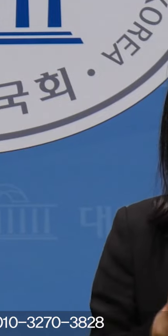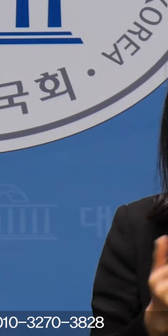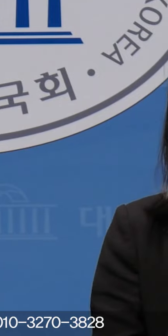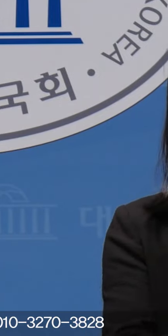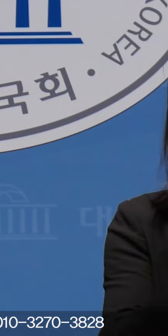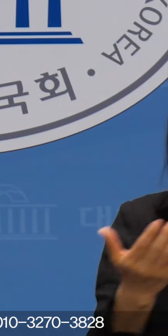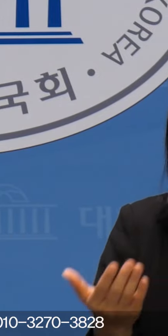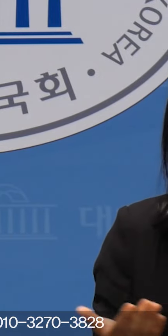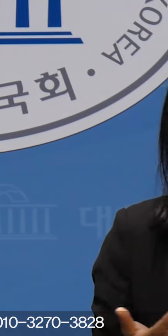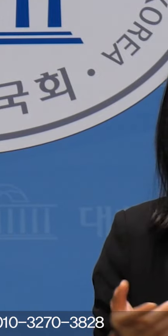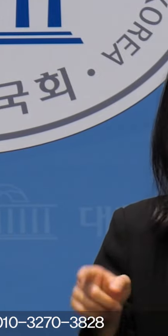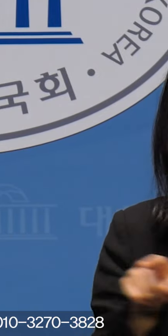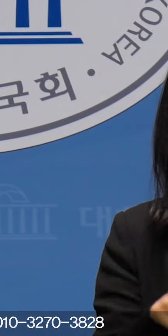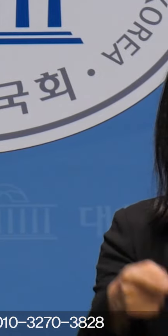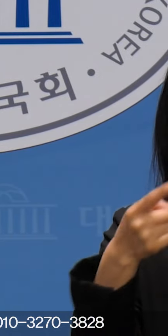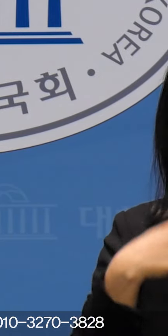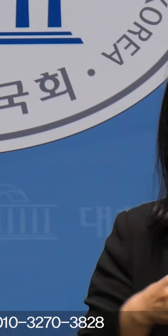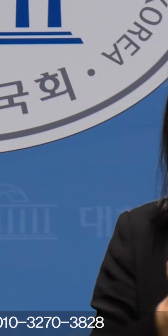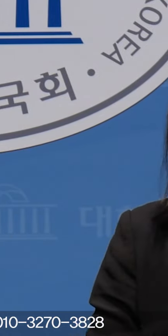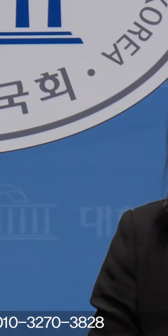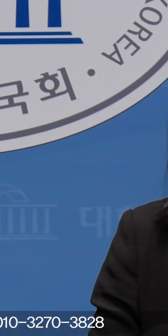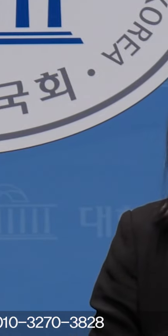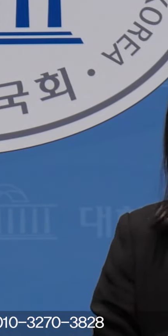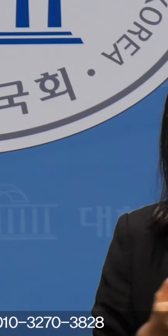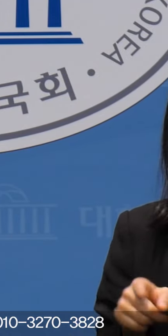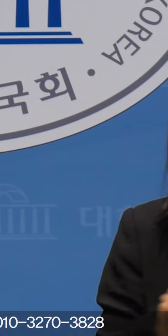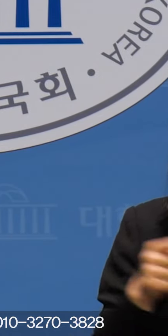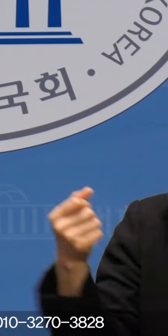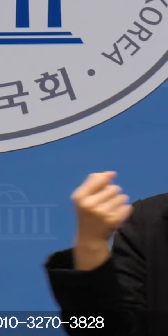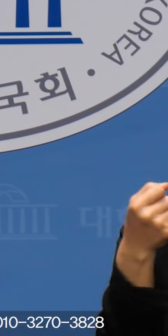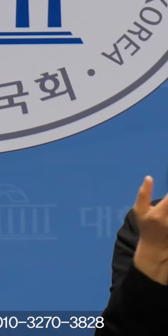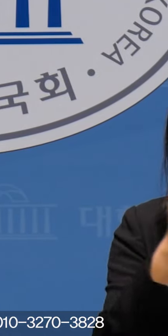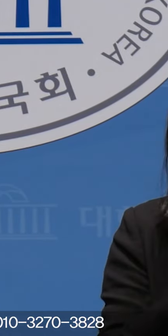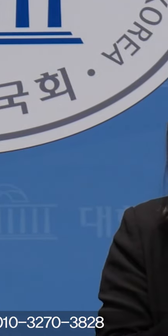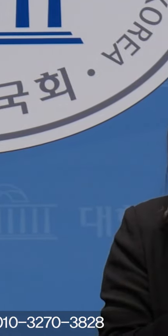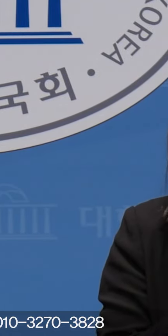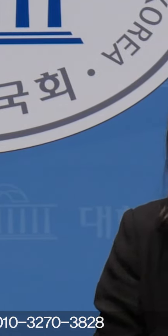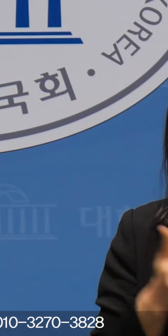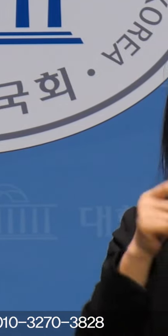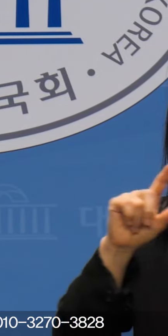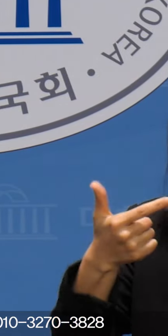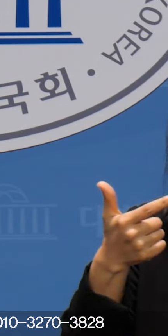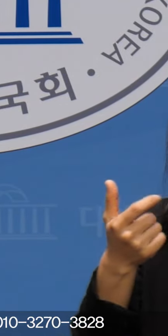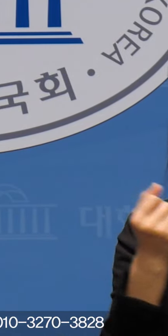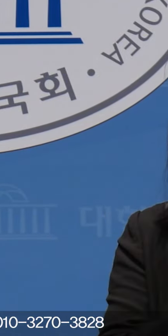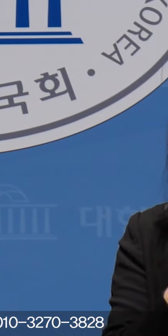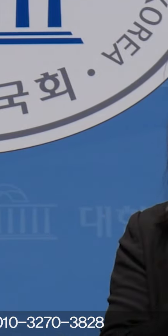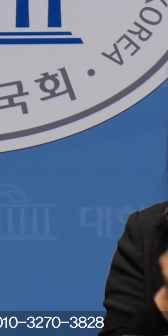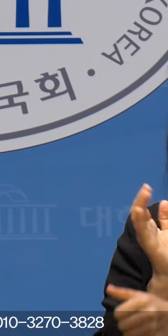국민 여러분, 함께 싸워주십시오. 한 대표에게도 권투를 요청합니다.